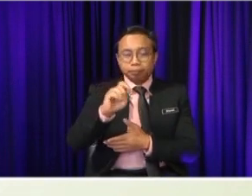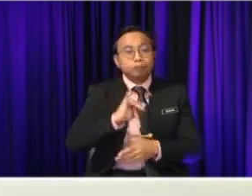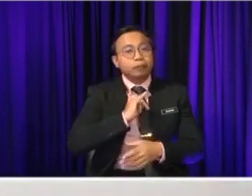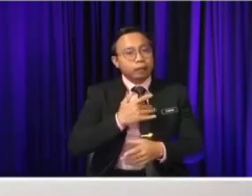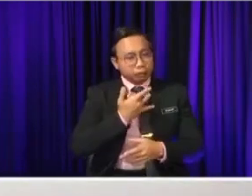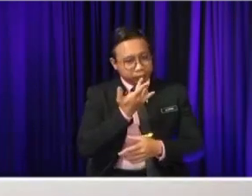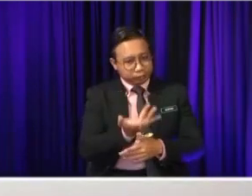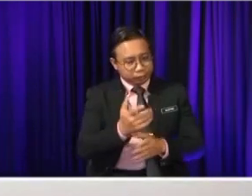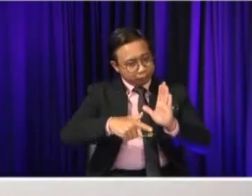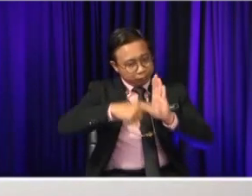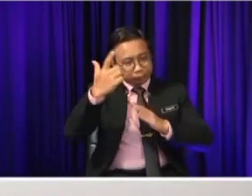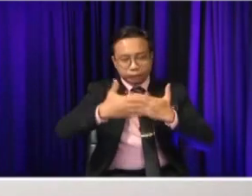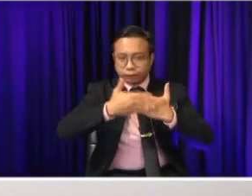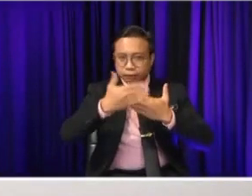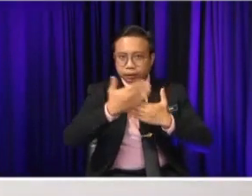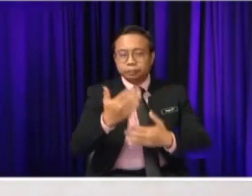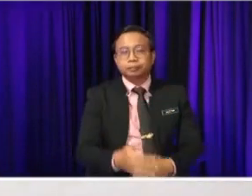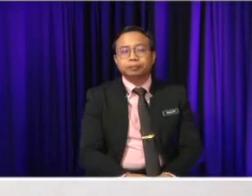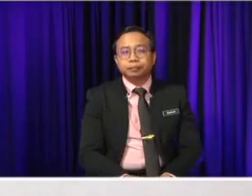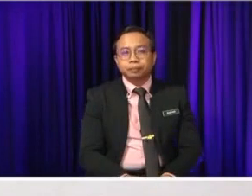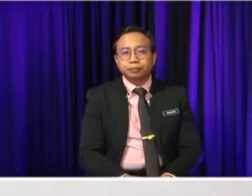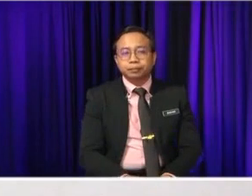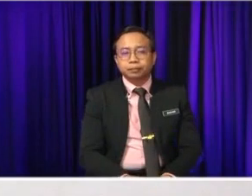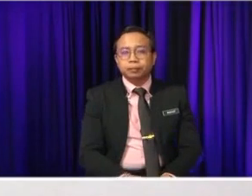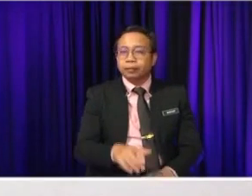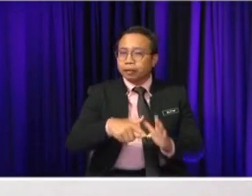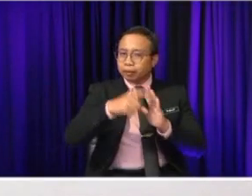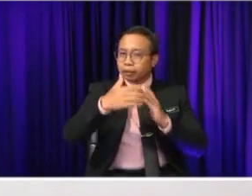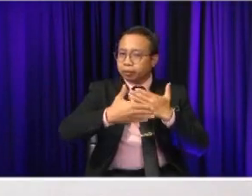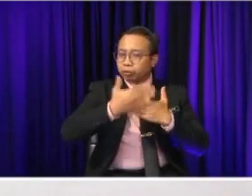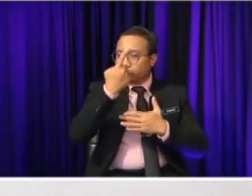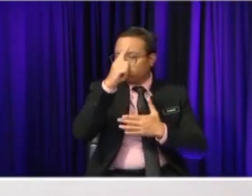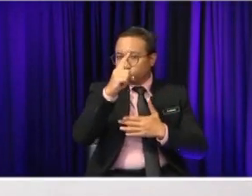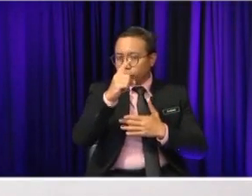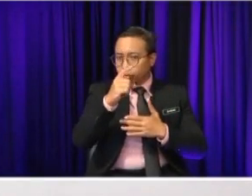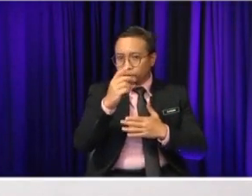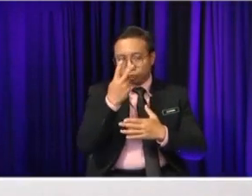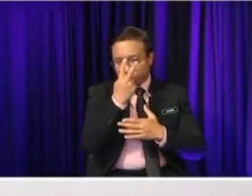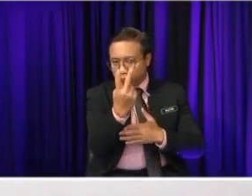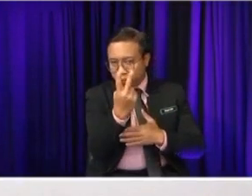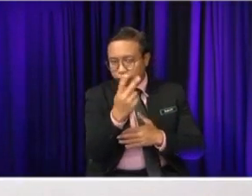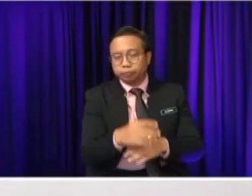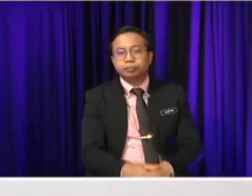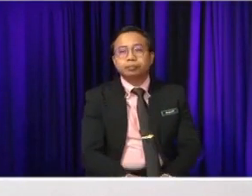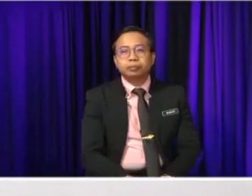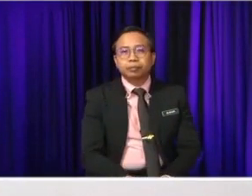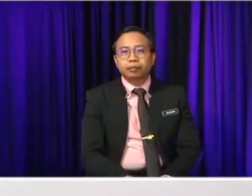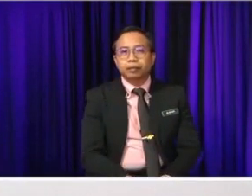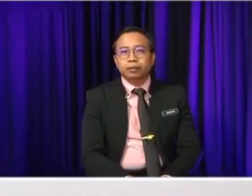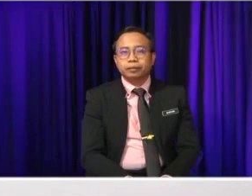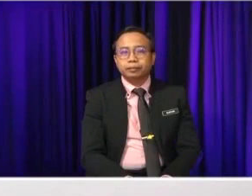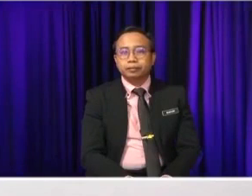lebih senang eee lebih mudah di akses Oke lagi ada apa